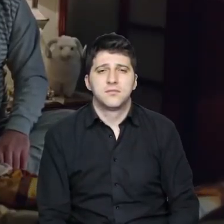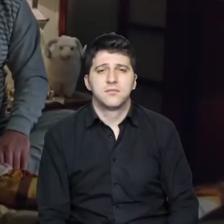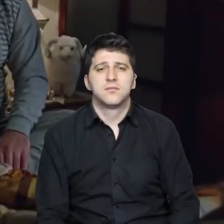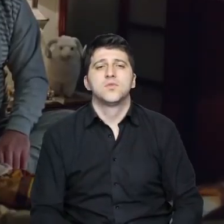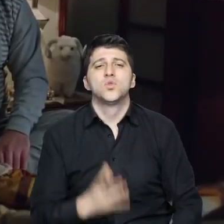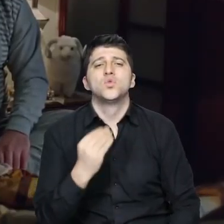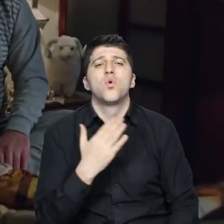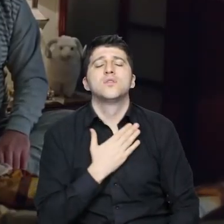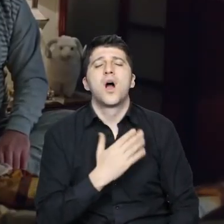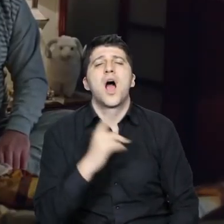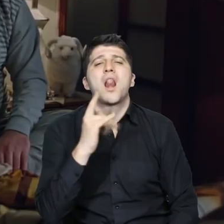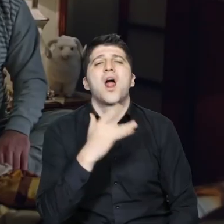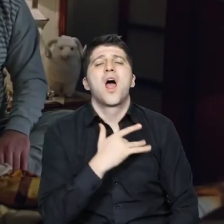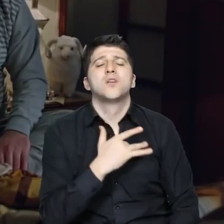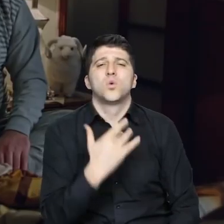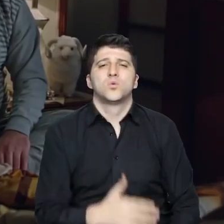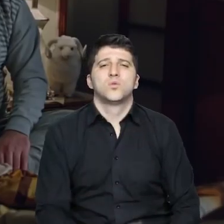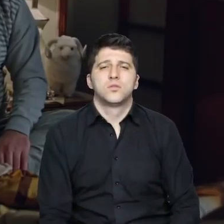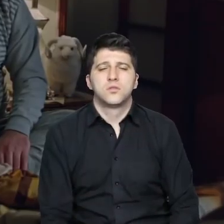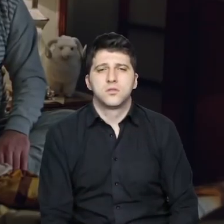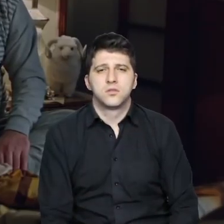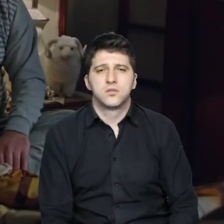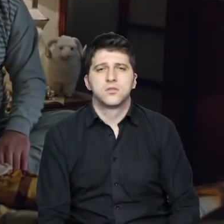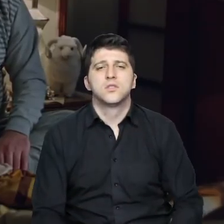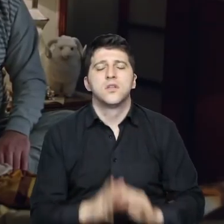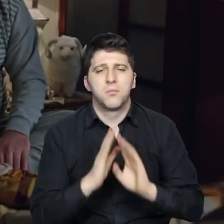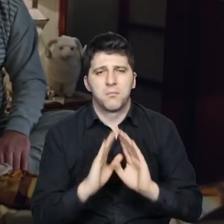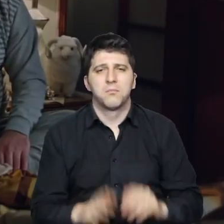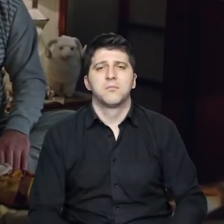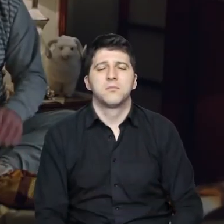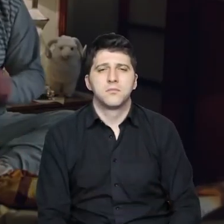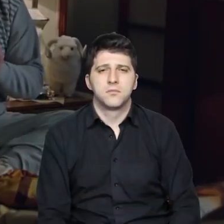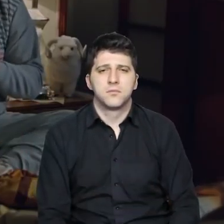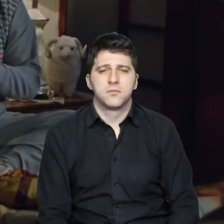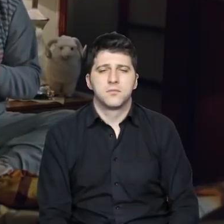Çok sağ ol. Allah razı olsun. Tamam.